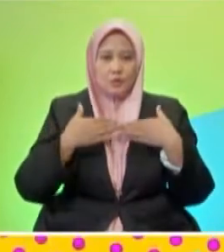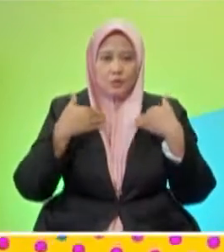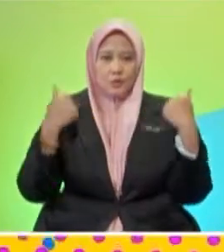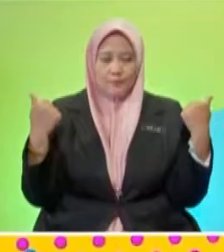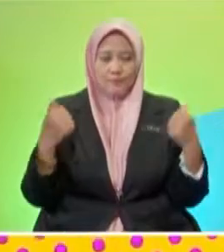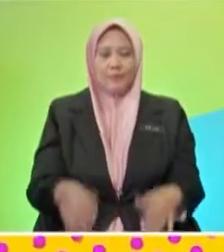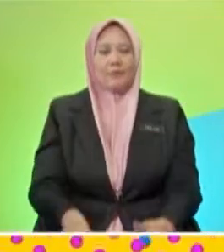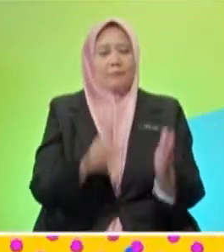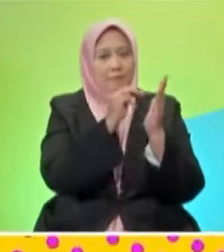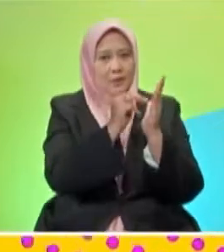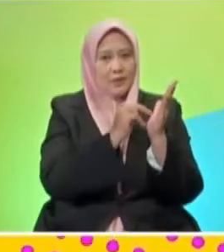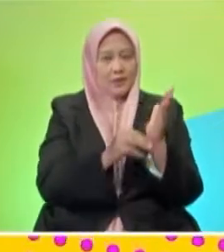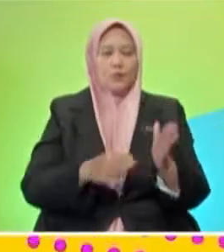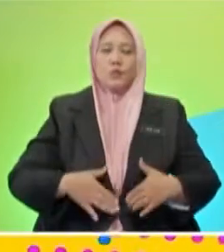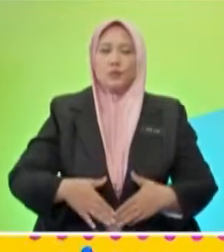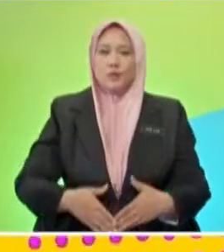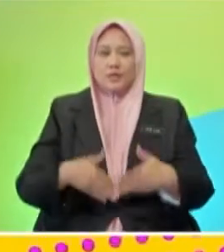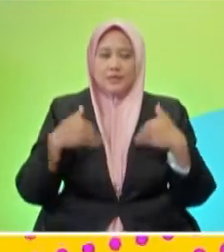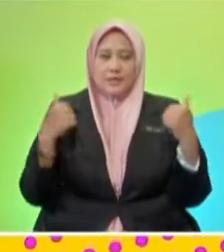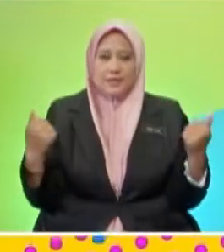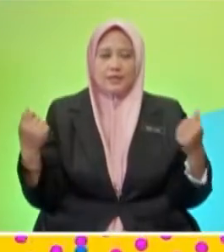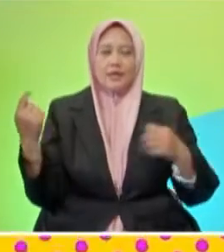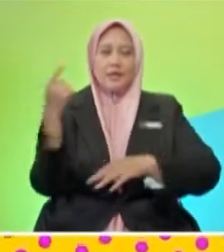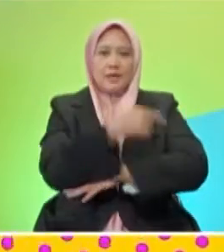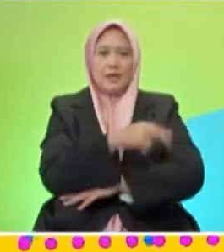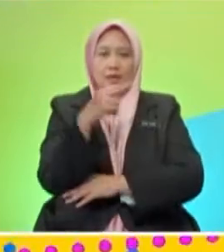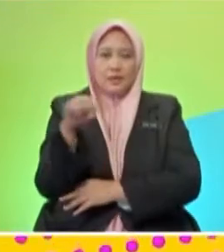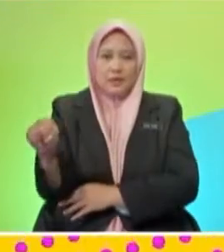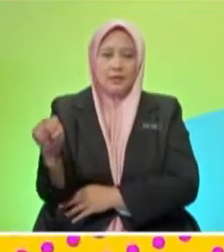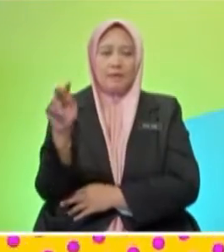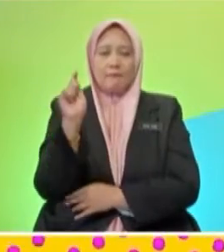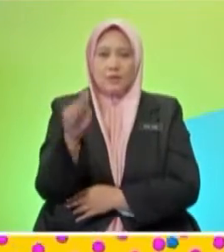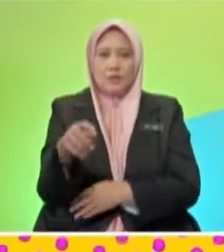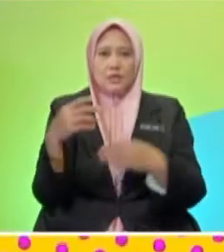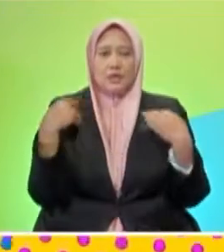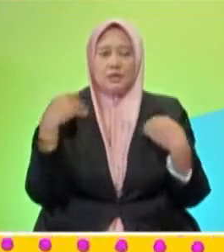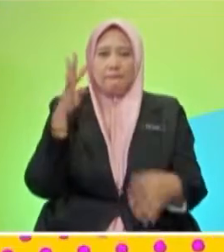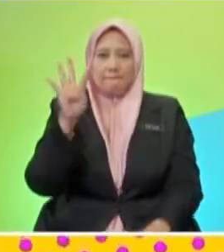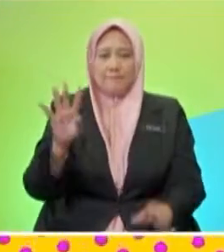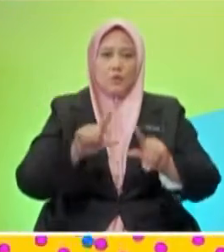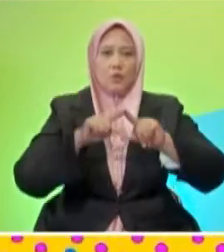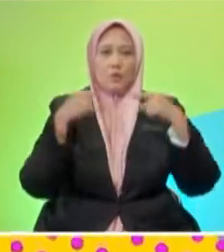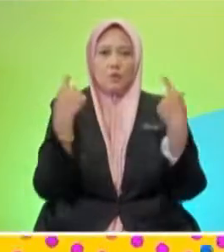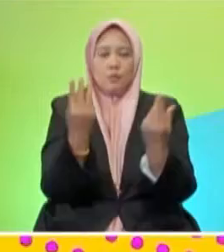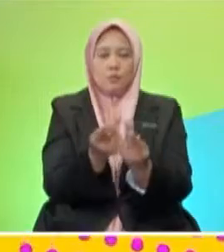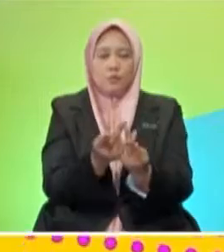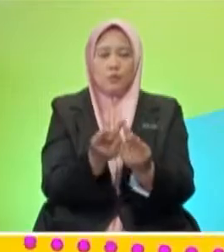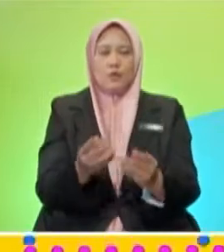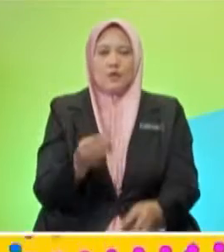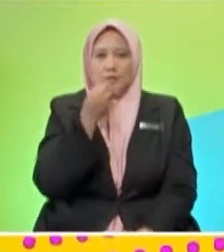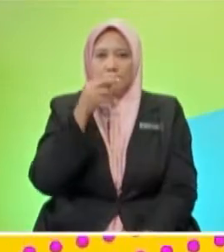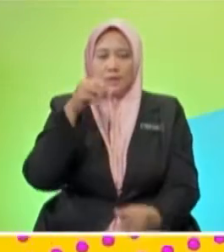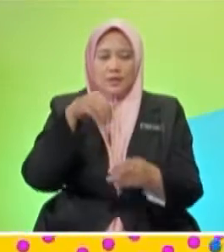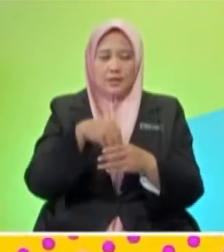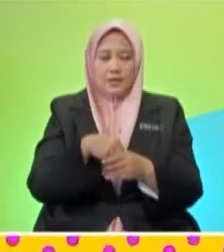harian yang seimbang mestilah mempunyai empat kumpulan makanan seperti dalam piramid